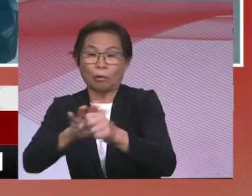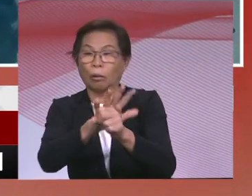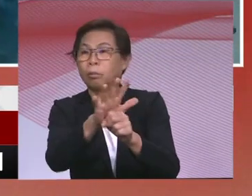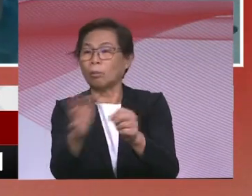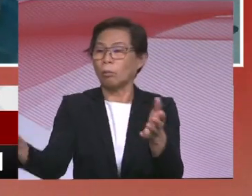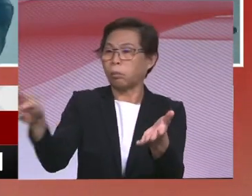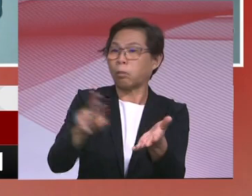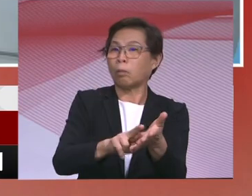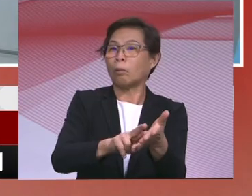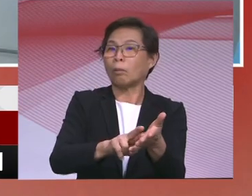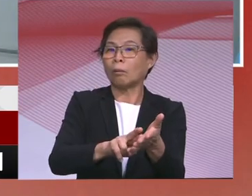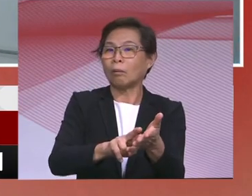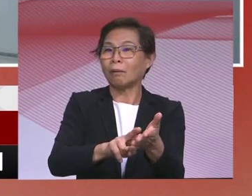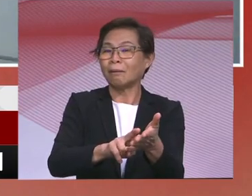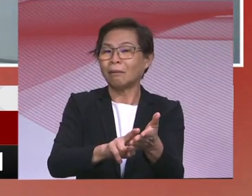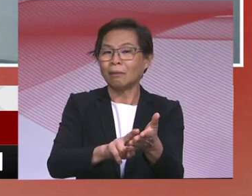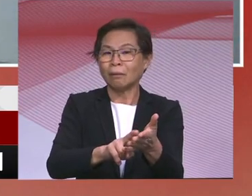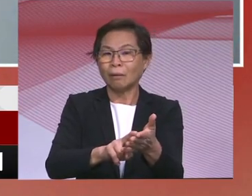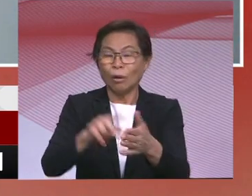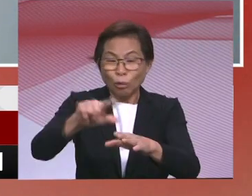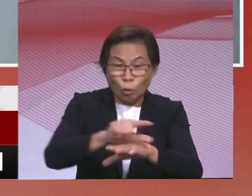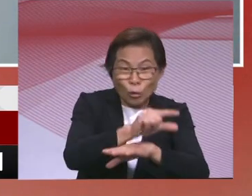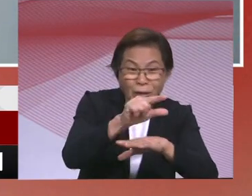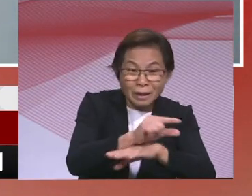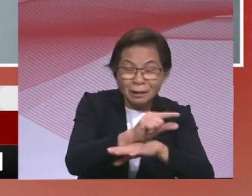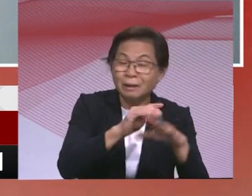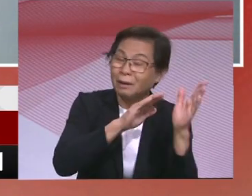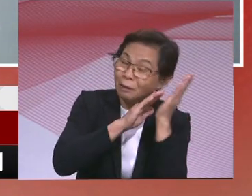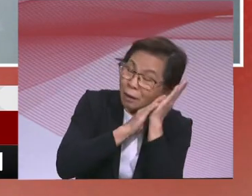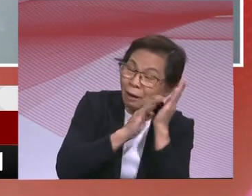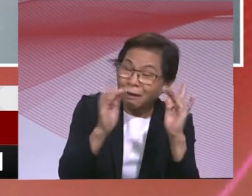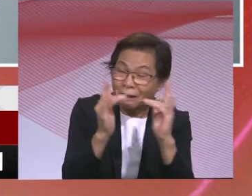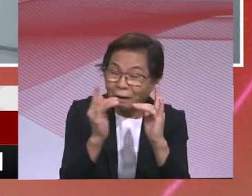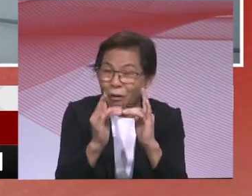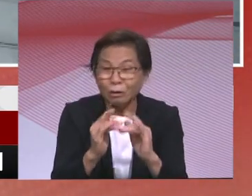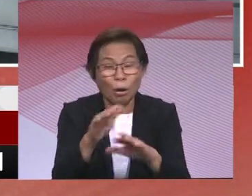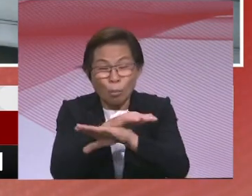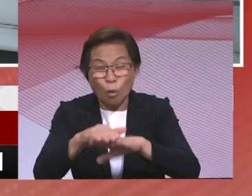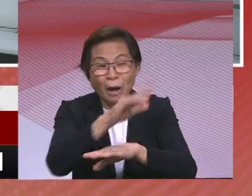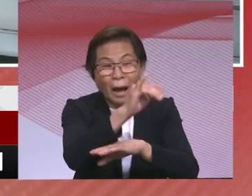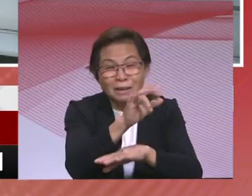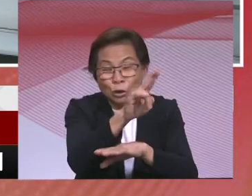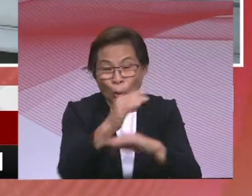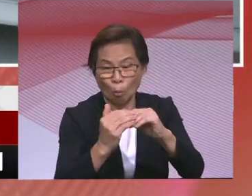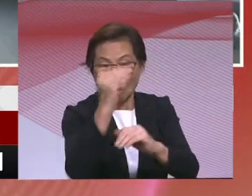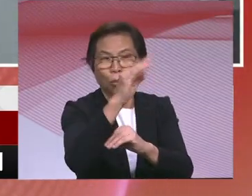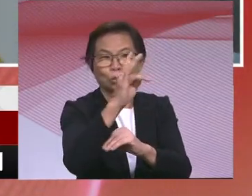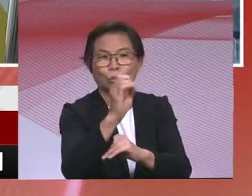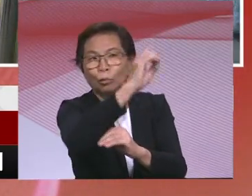19 mencatatkan kada penggunaan katil Qais membahas yakni bukan Icu melebihi